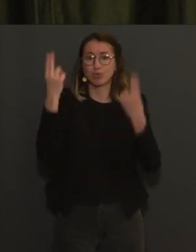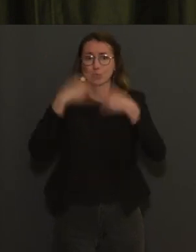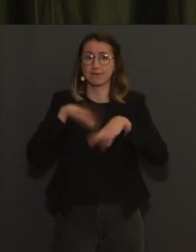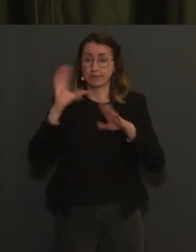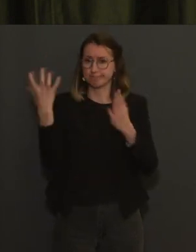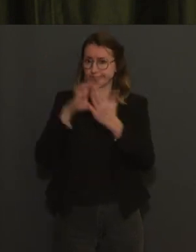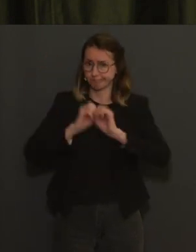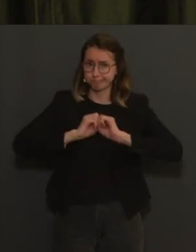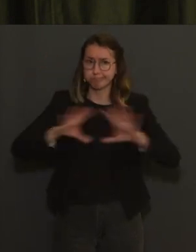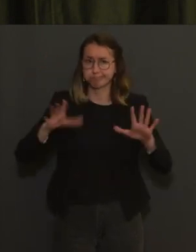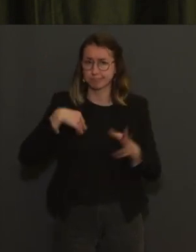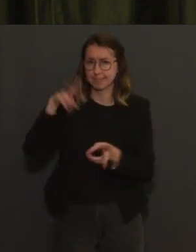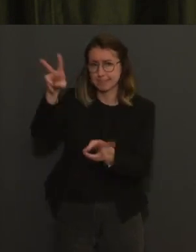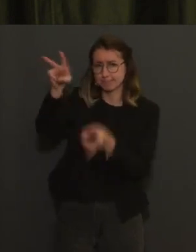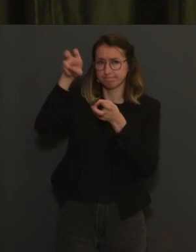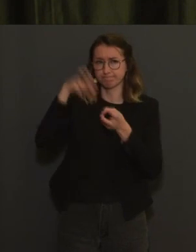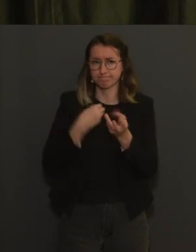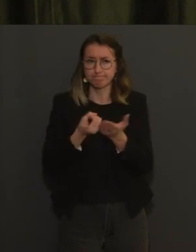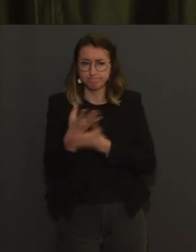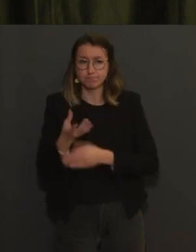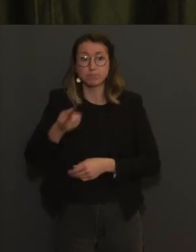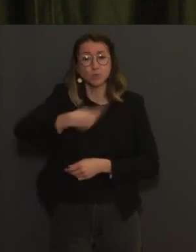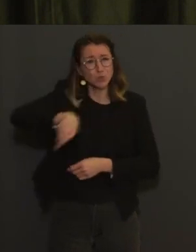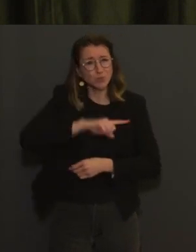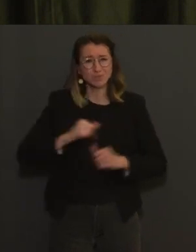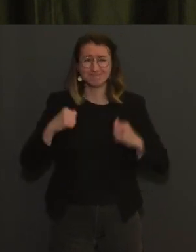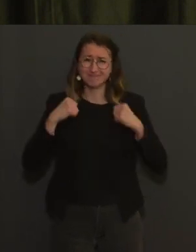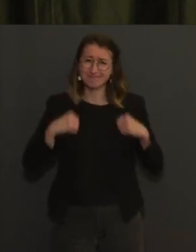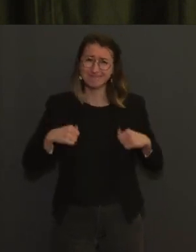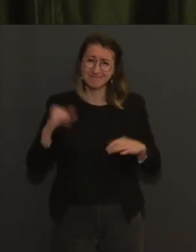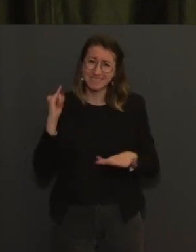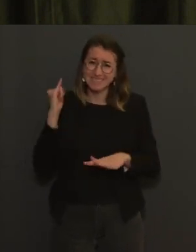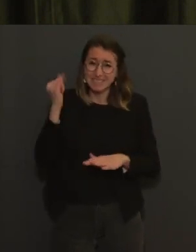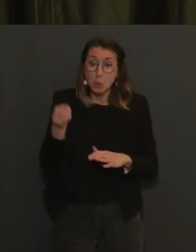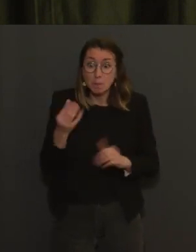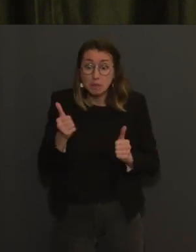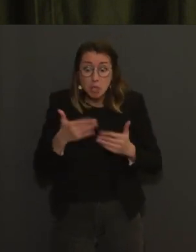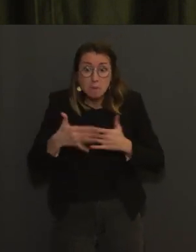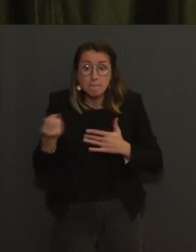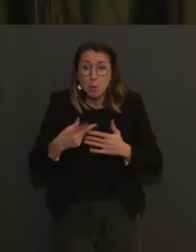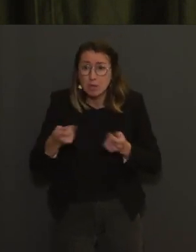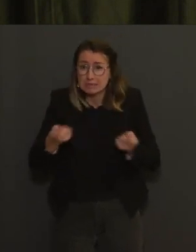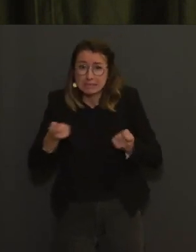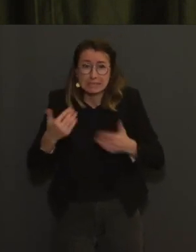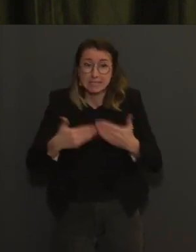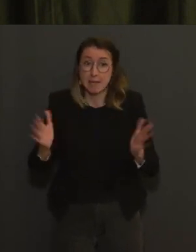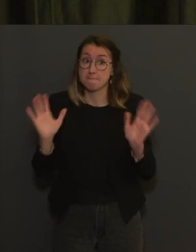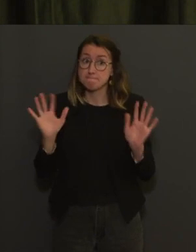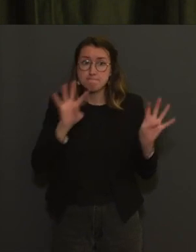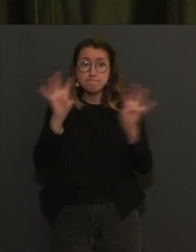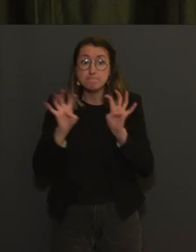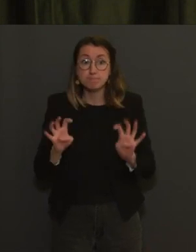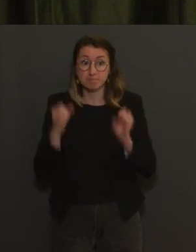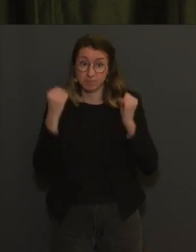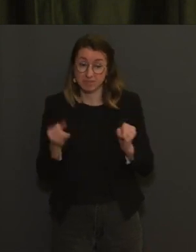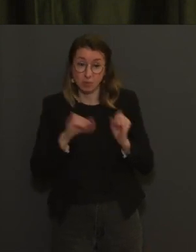difficile de dire combien de temps on peut tenir. Cela dépendra de l'évolution des courbes du virus. Donc merci à tous d'appliquer